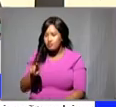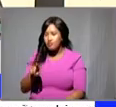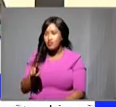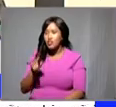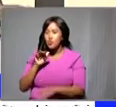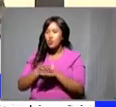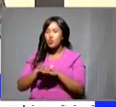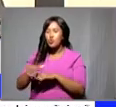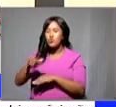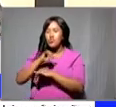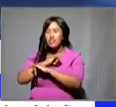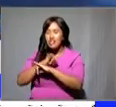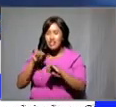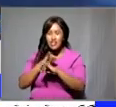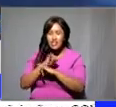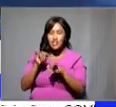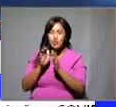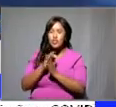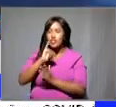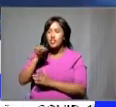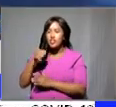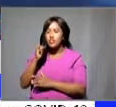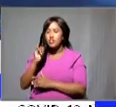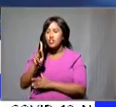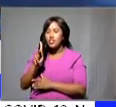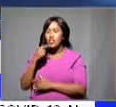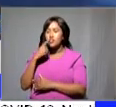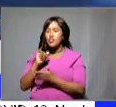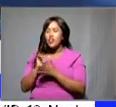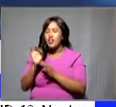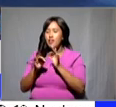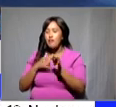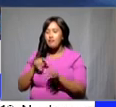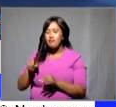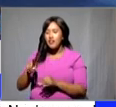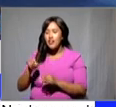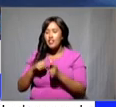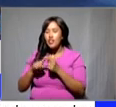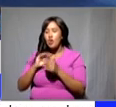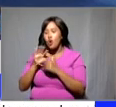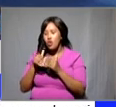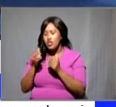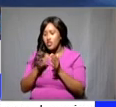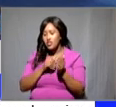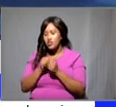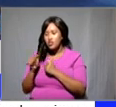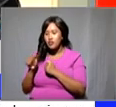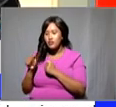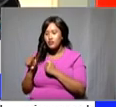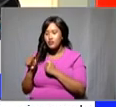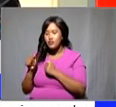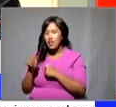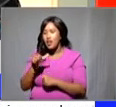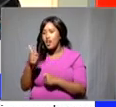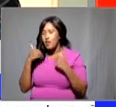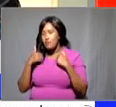ihuru igatha abyo na ajiki nigetha ono gikoro kwe virus igu tigeto goku service inire ige katia ige koni siyadira hemu